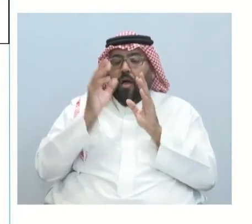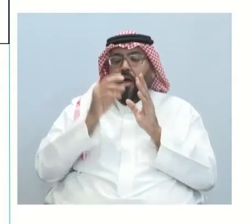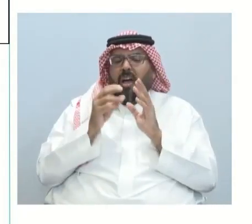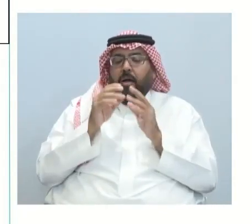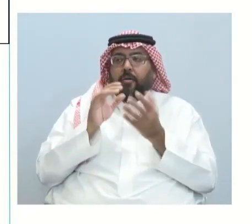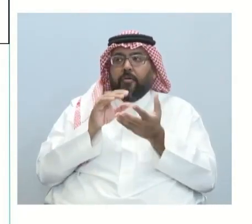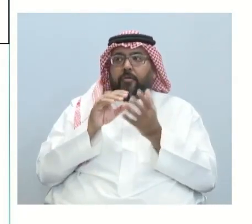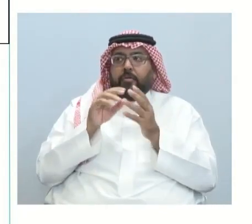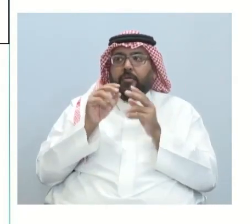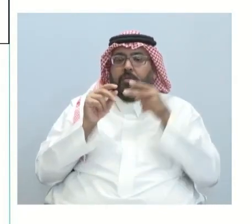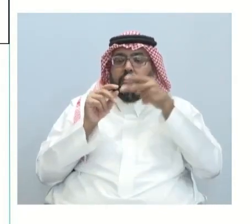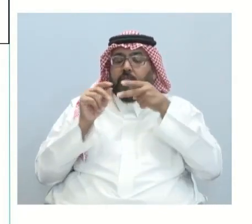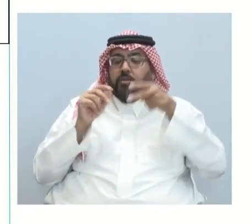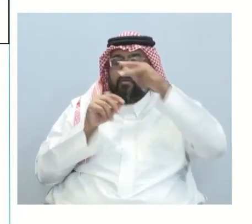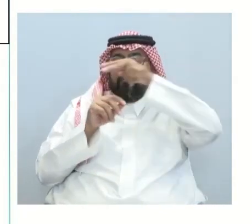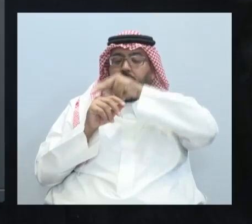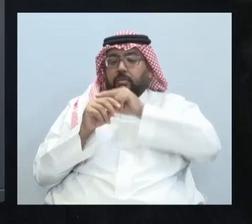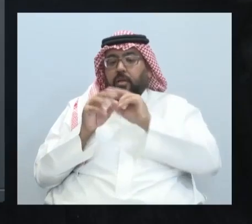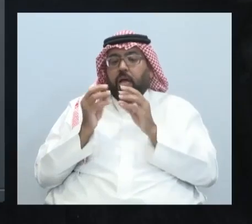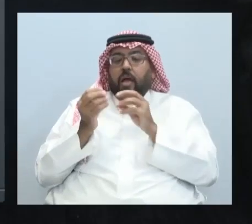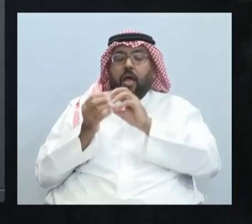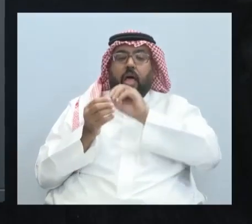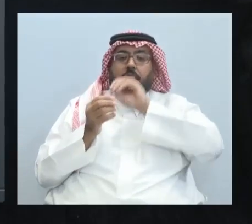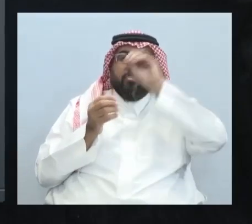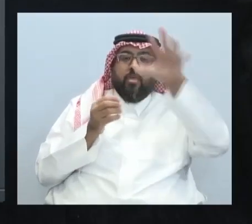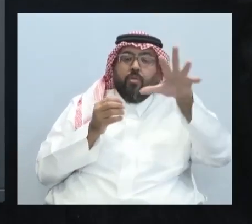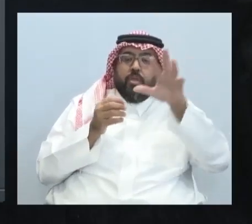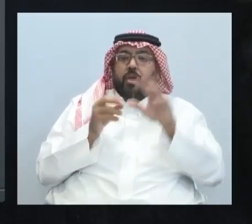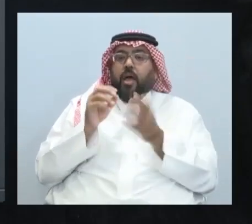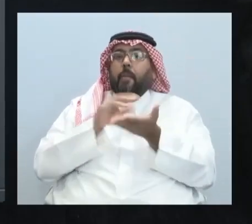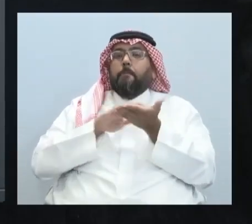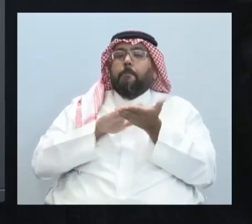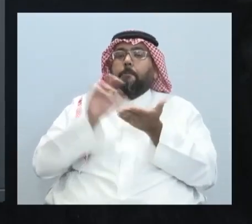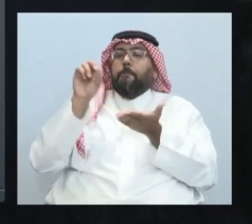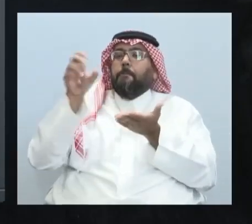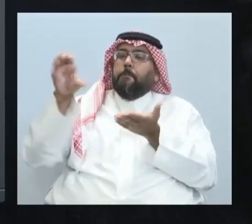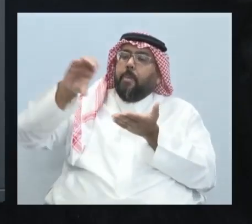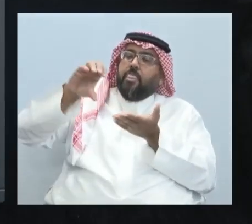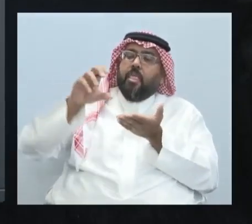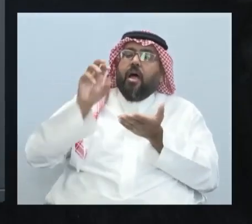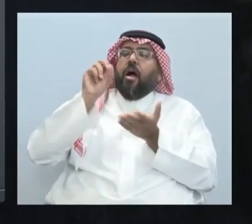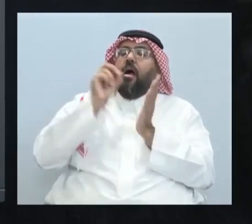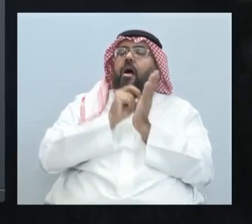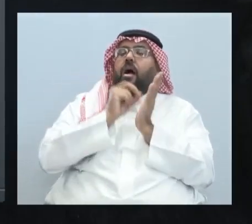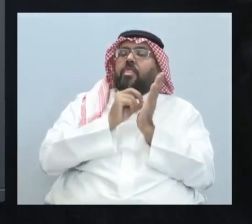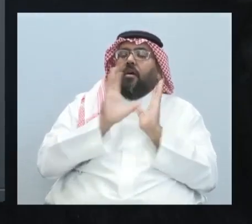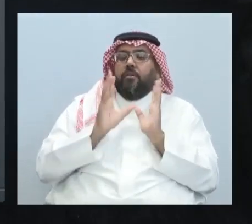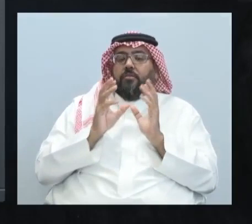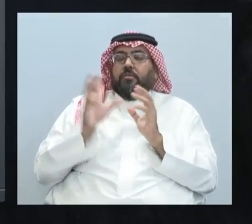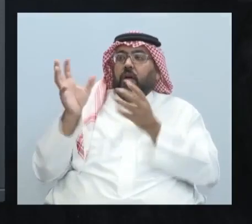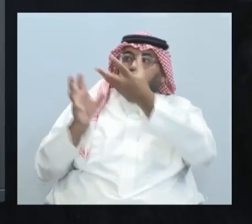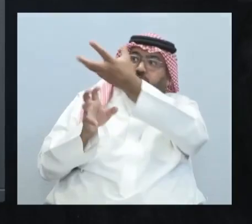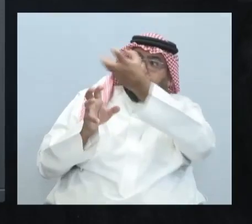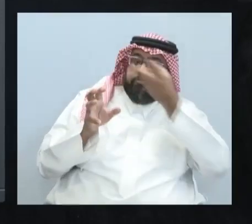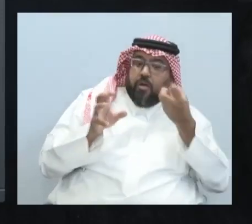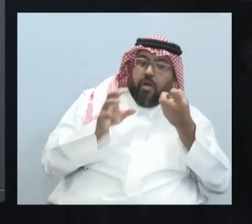التي تحتوي على زوج من الالكترونات وتعطي هي ماده ايش قاعديه بينما الماده التي تستقبل الزوجه الالكتروني الحر هي